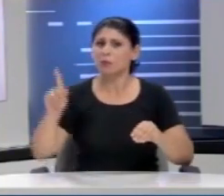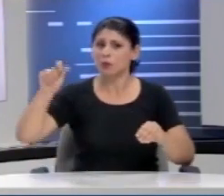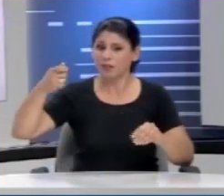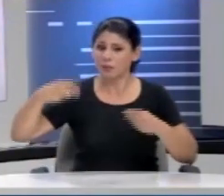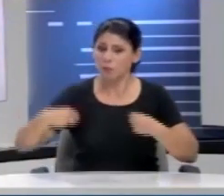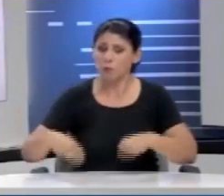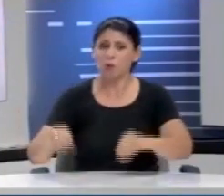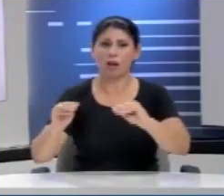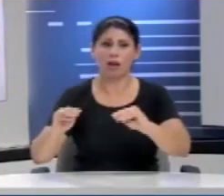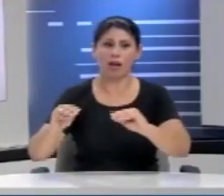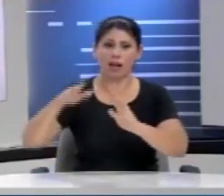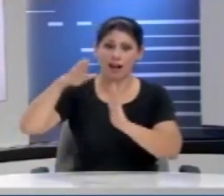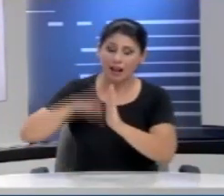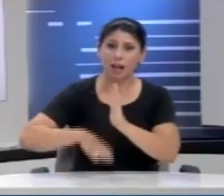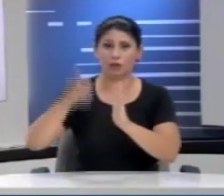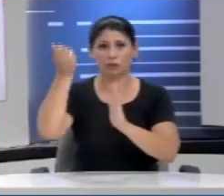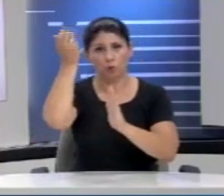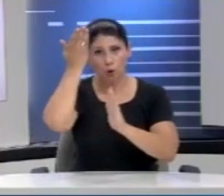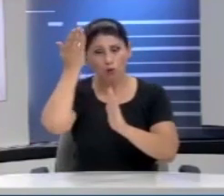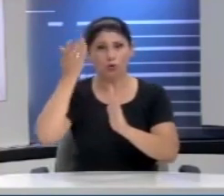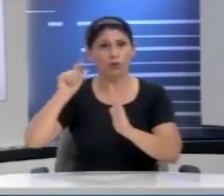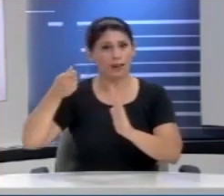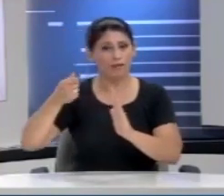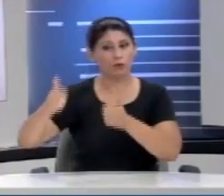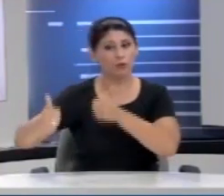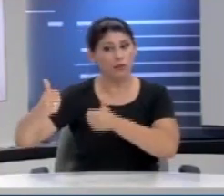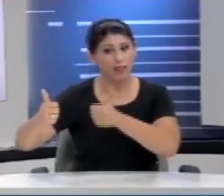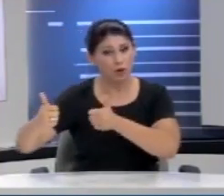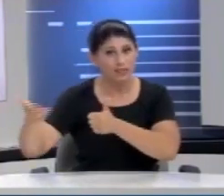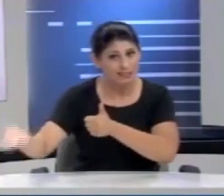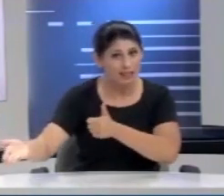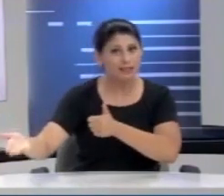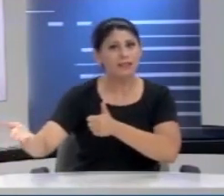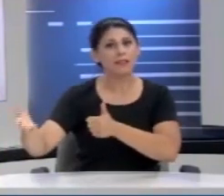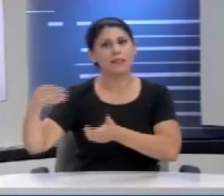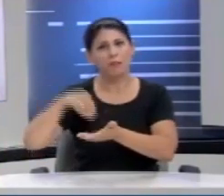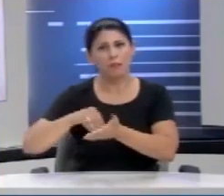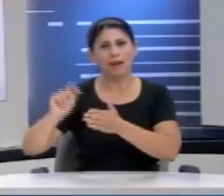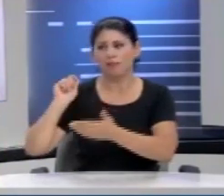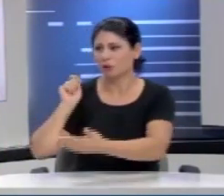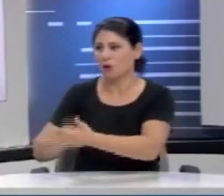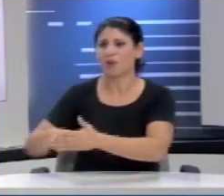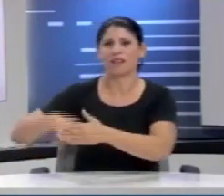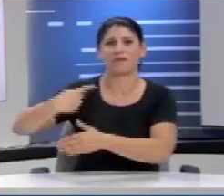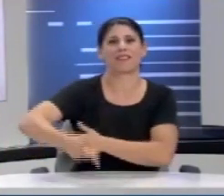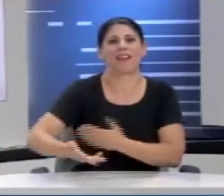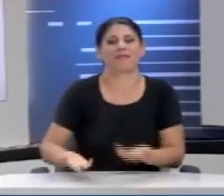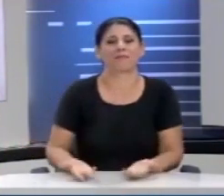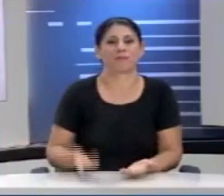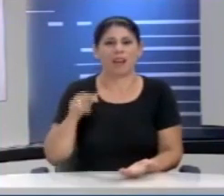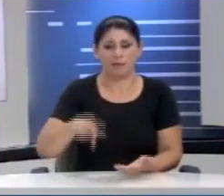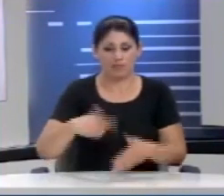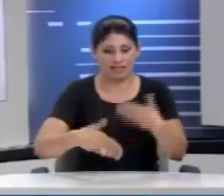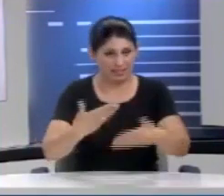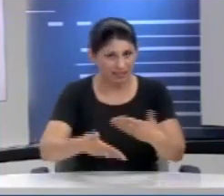ΔΕΗ πουλά κάτω του κόστους ρεύμα στους ανταγωνιστές της και το ξαναγοράζει στη συνέχεια. Από αυτές